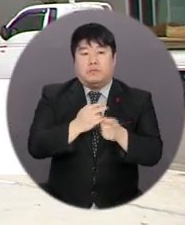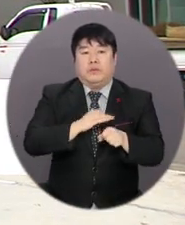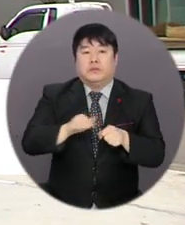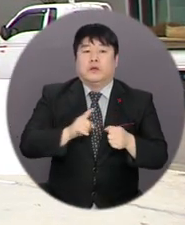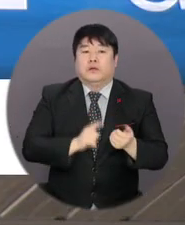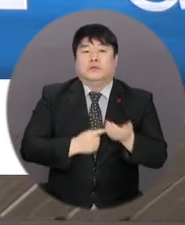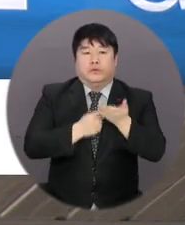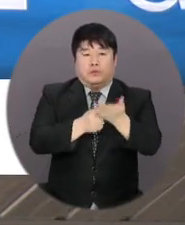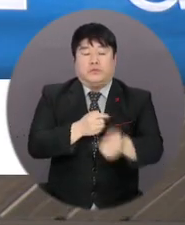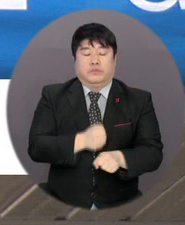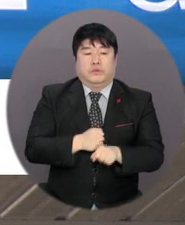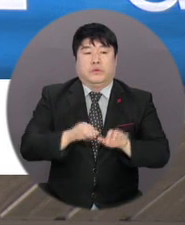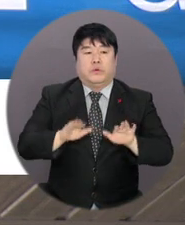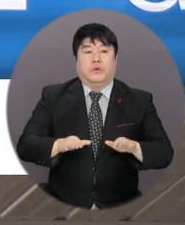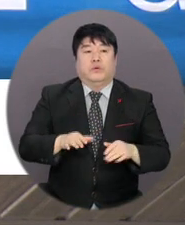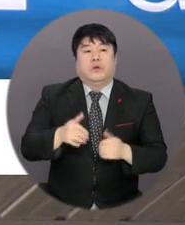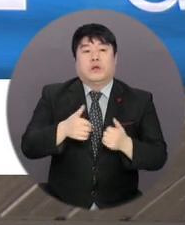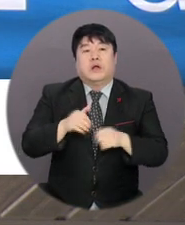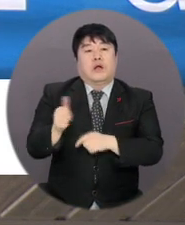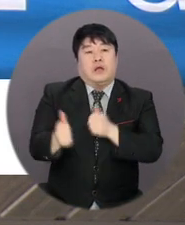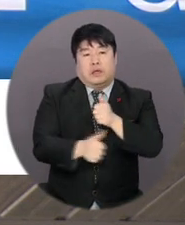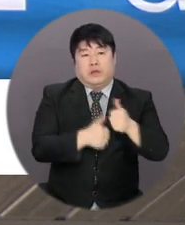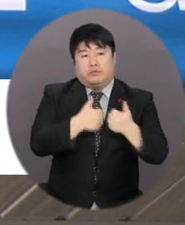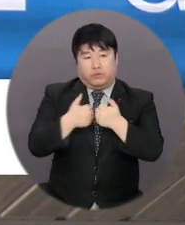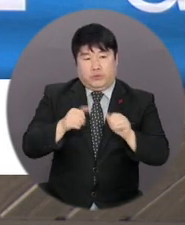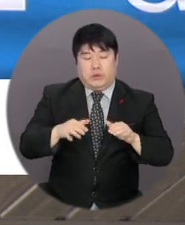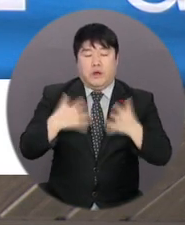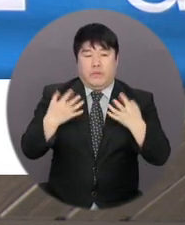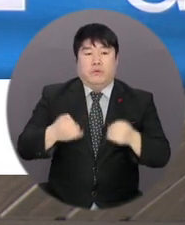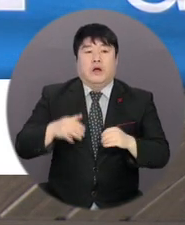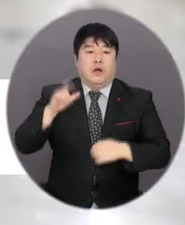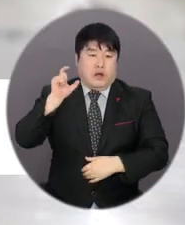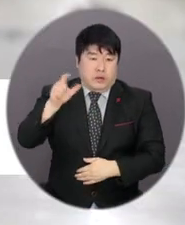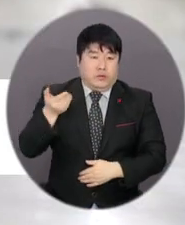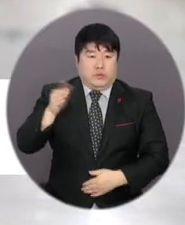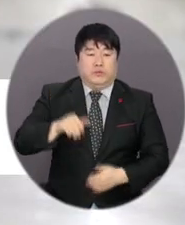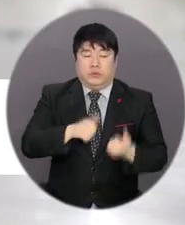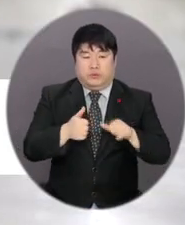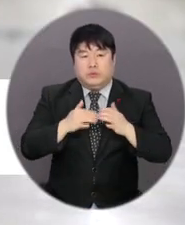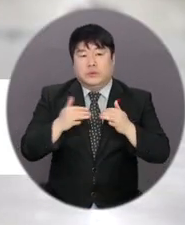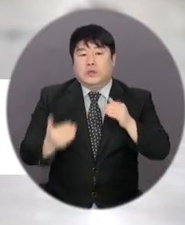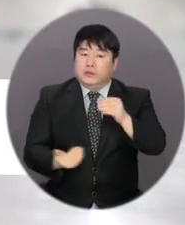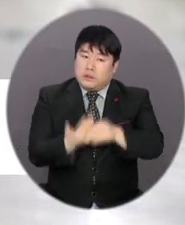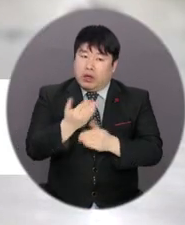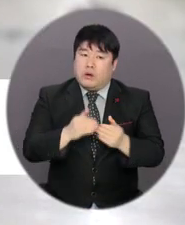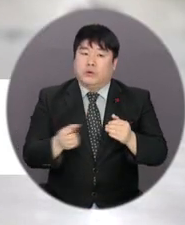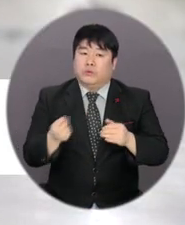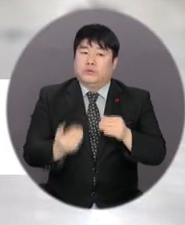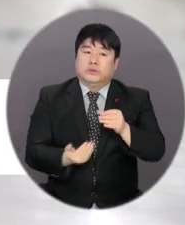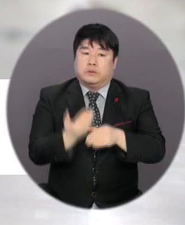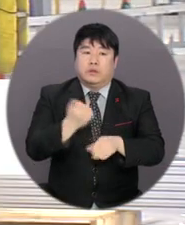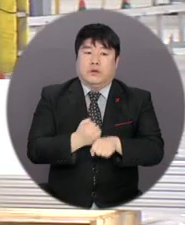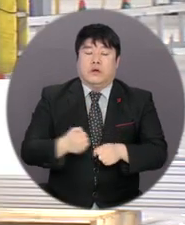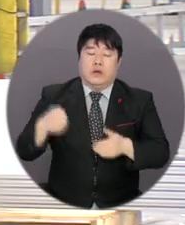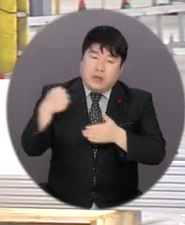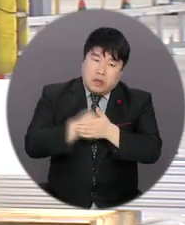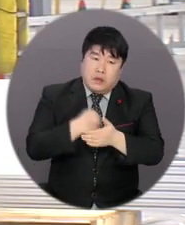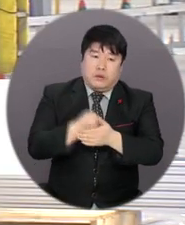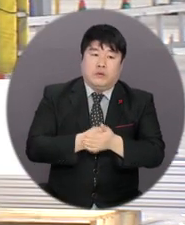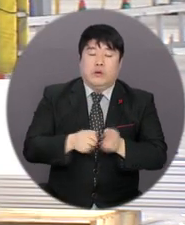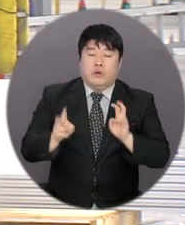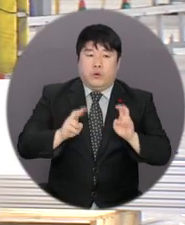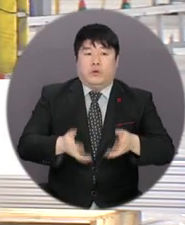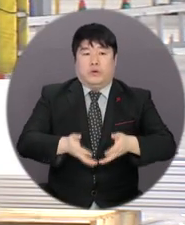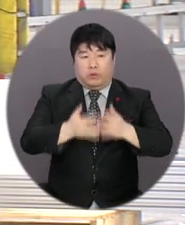오늘 간부회의에서 그동안 수차례 강조했음에도 사망사고가 재발해 매우 유감스럽다며 공장 건설